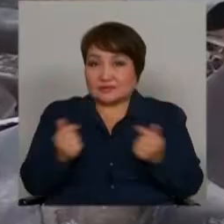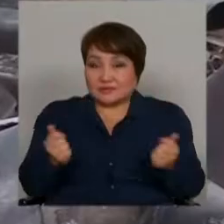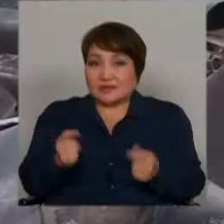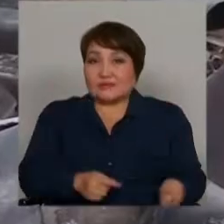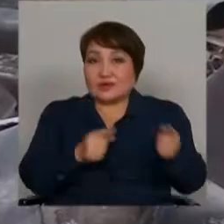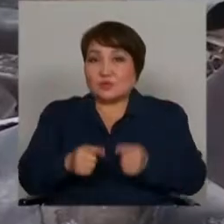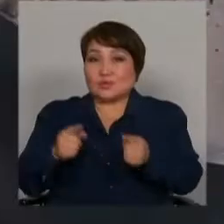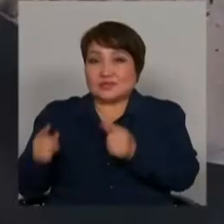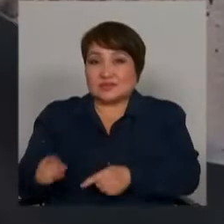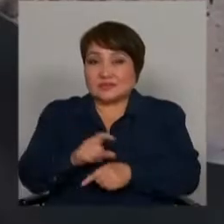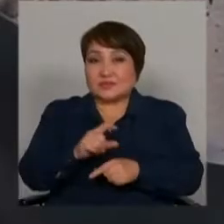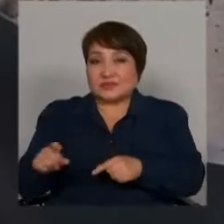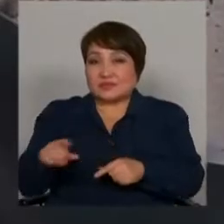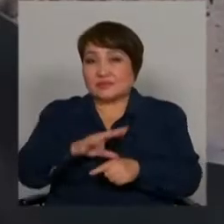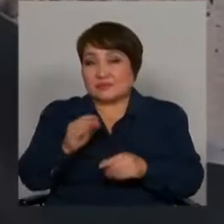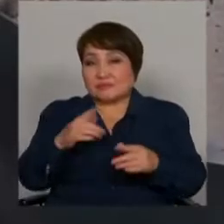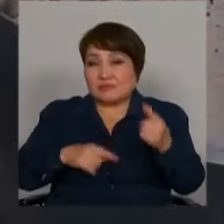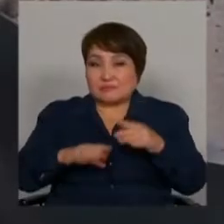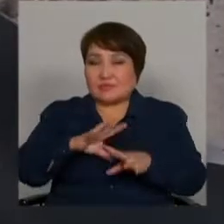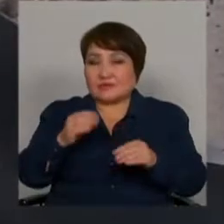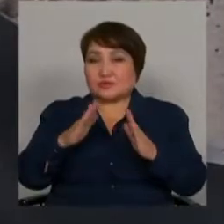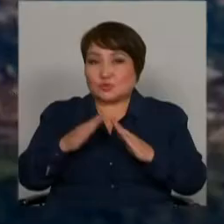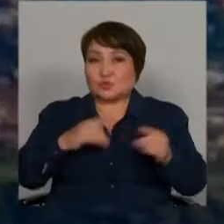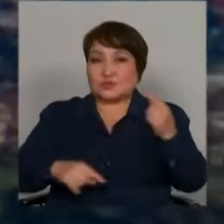дені үйлеріне оралып жатыр.